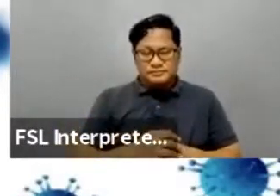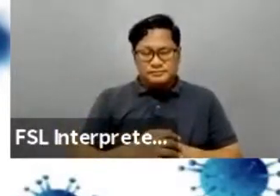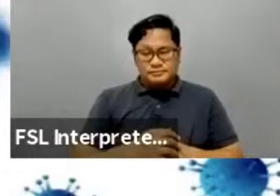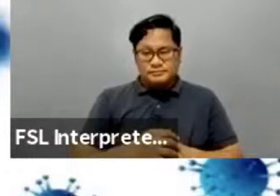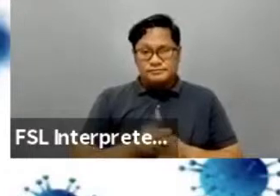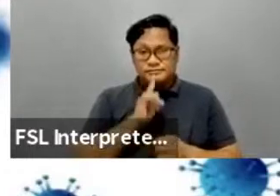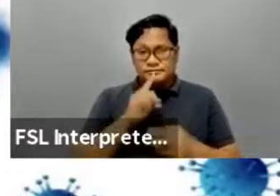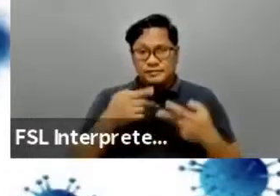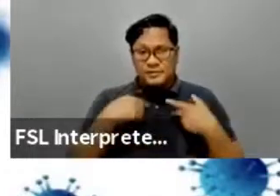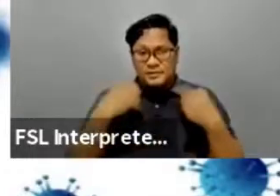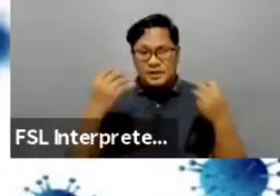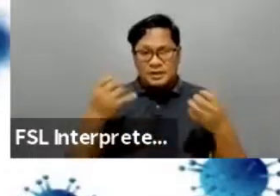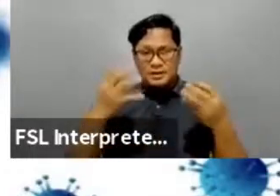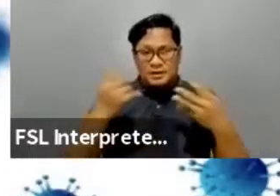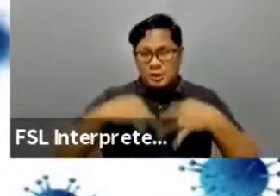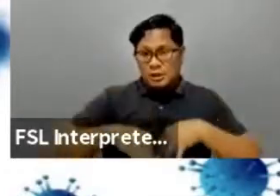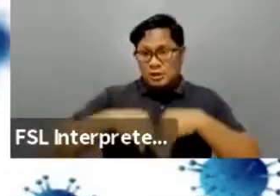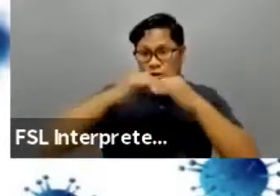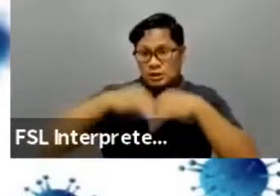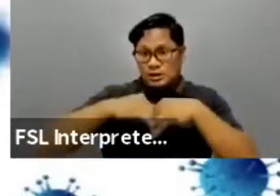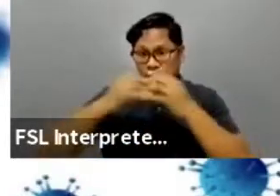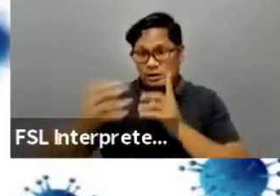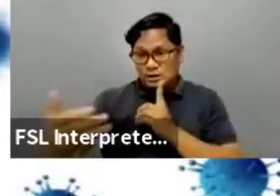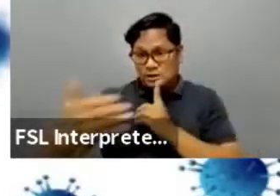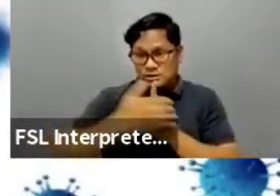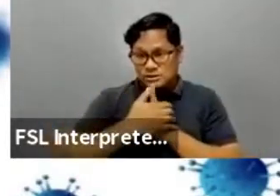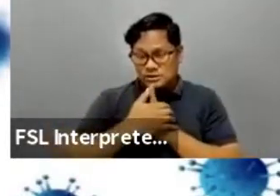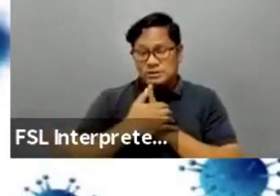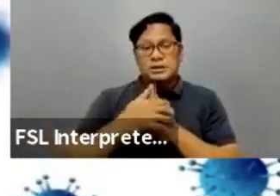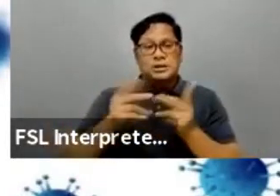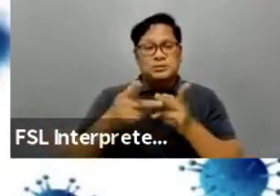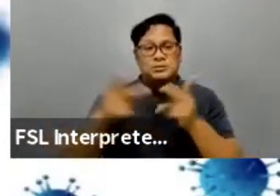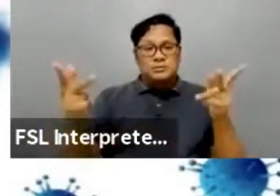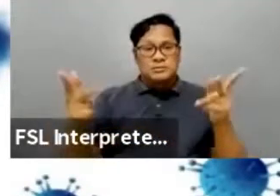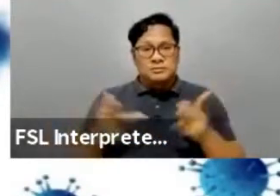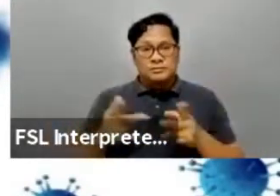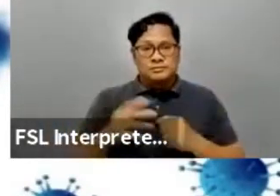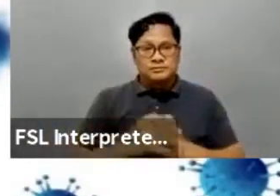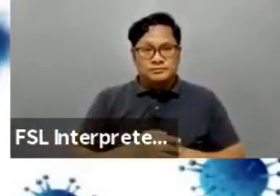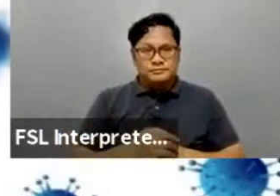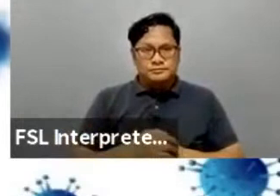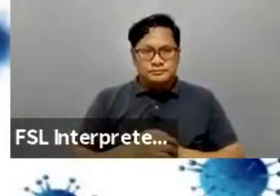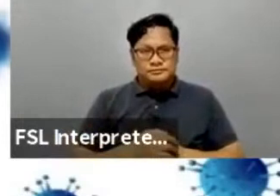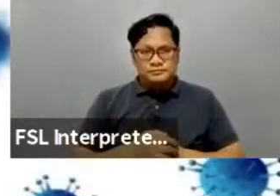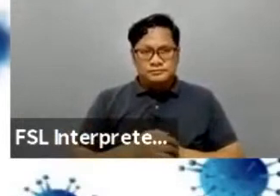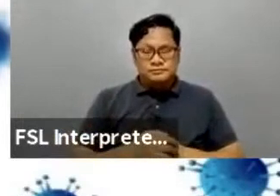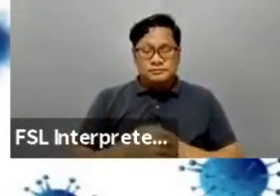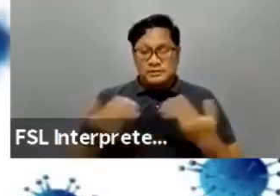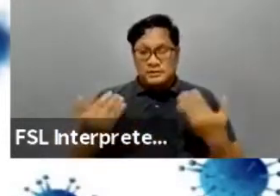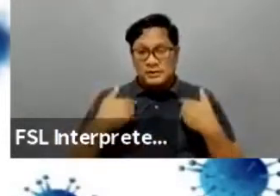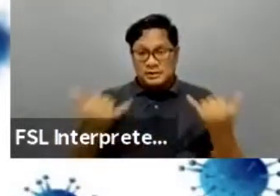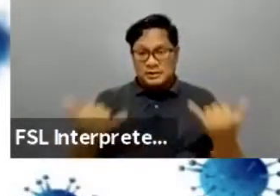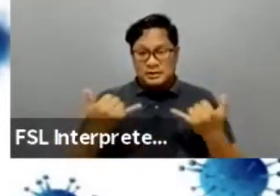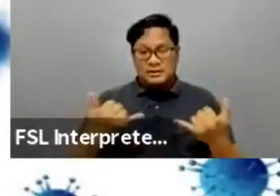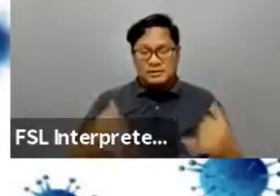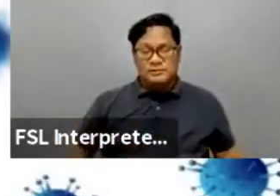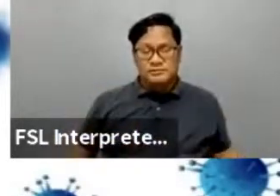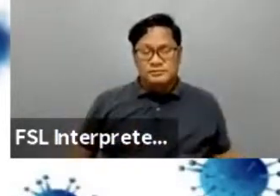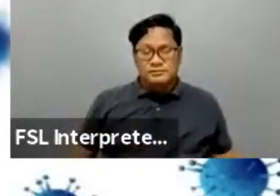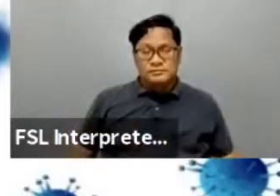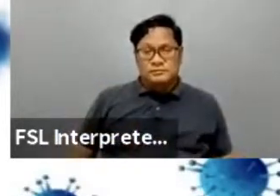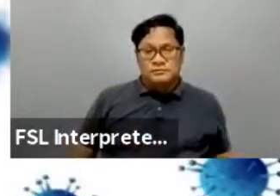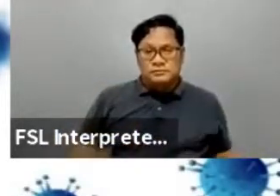Marami na tayong itinayong isolation and quarantine facilities. Sa ngayon, we have